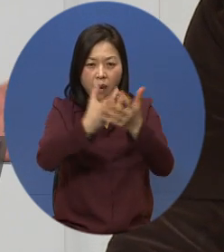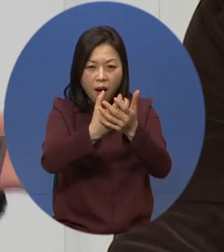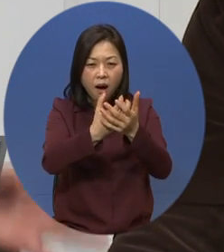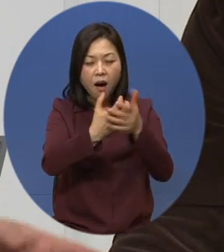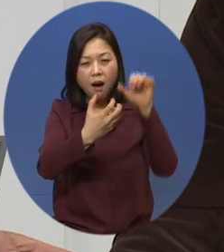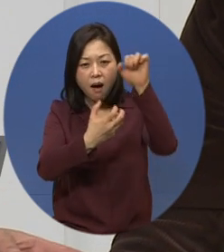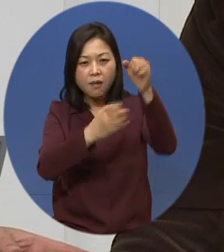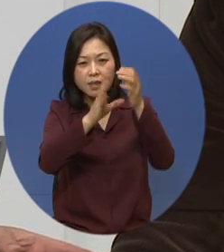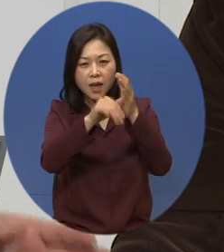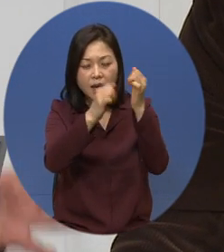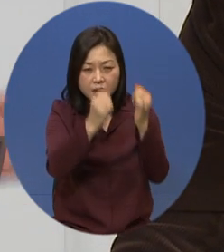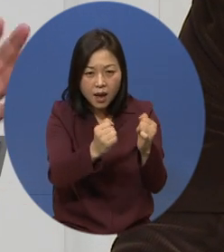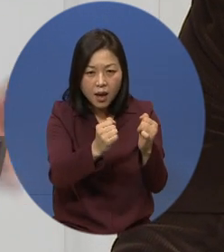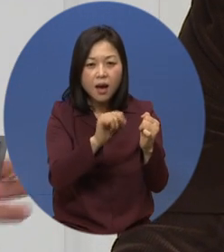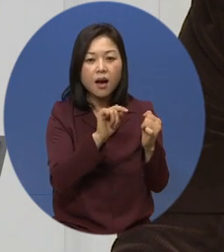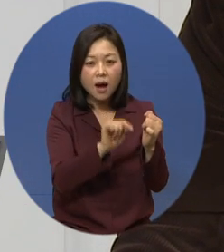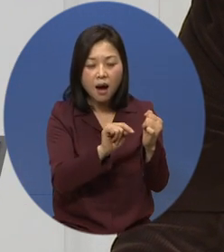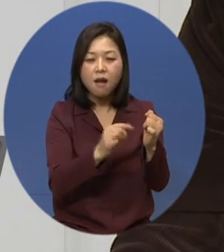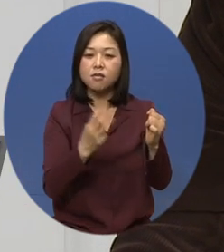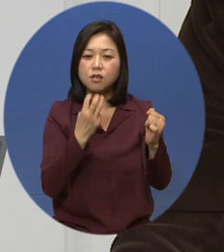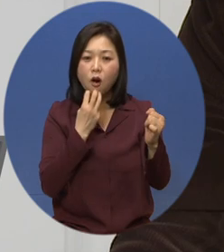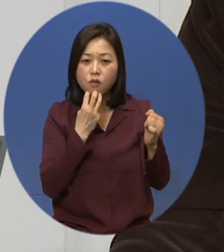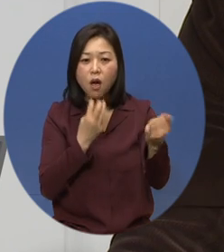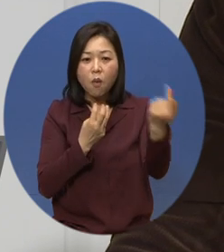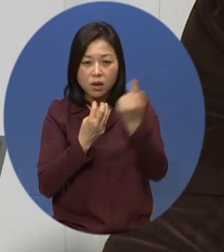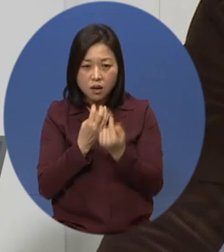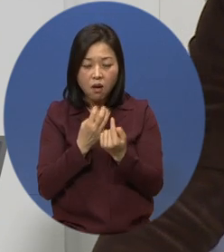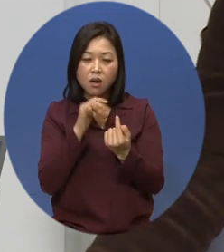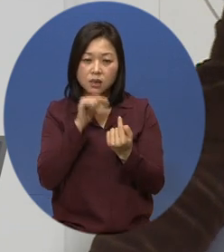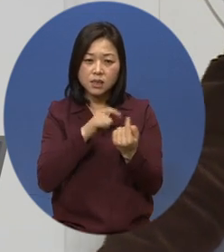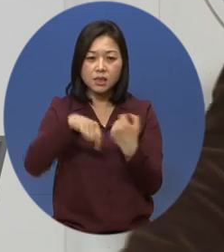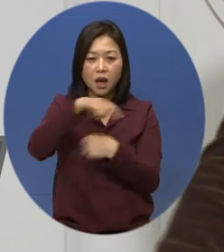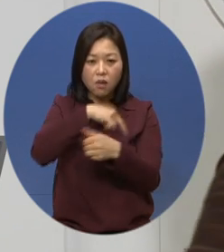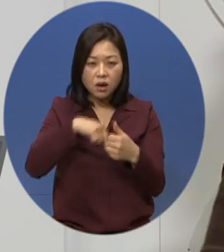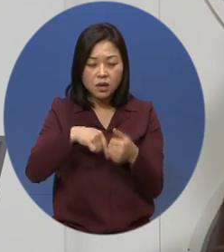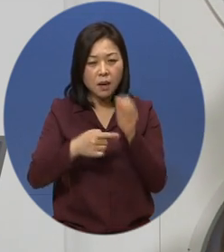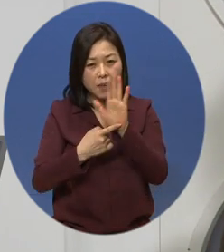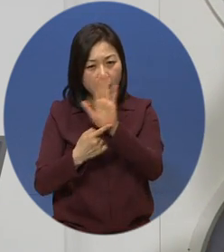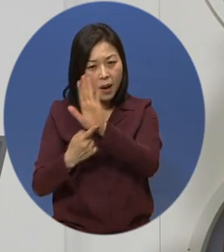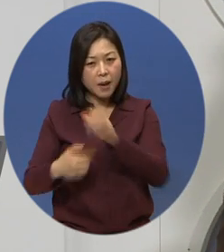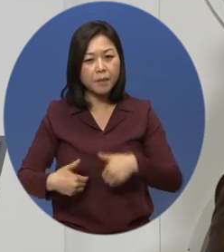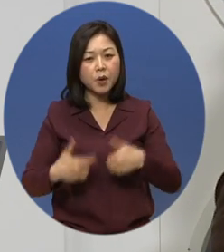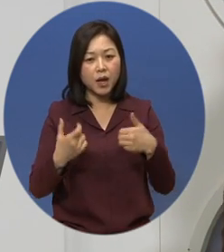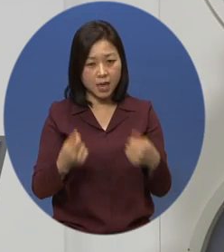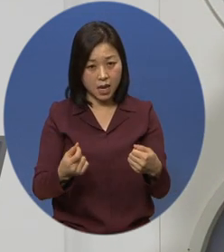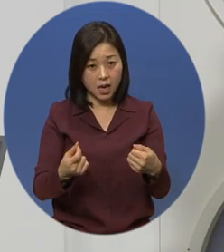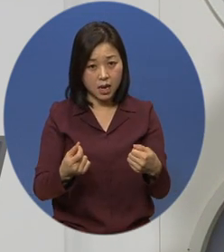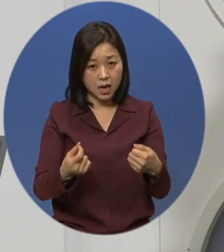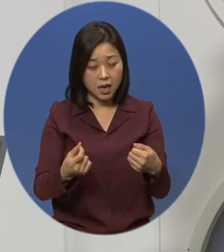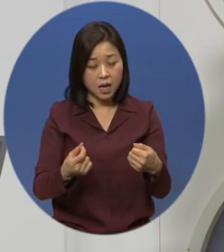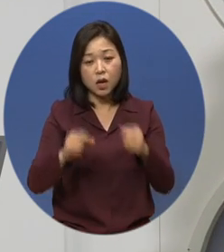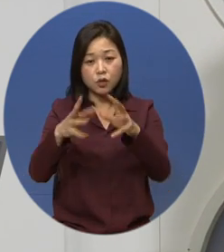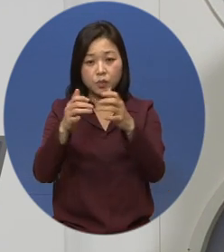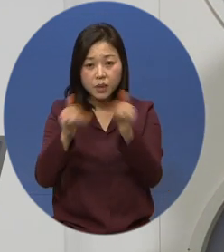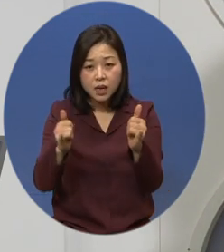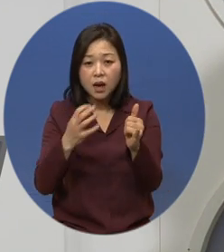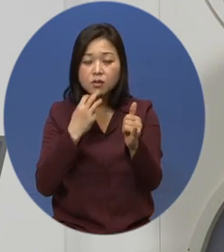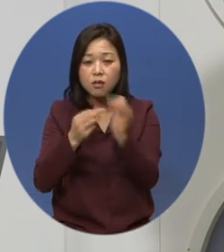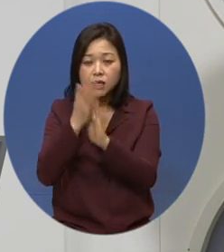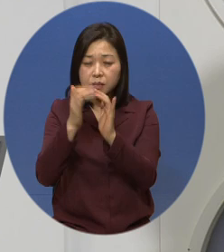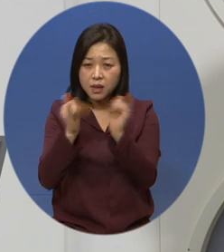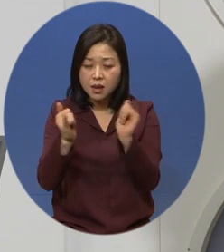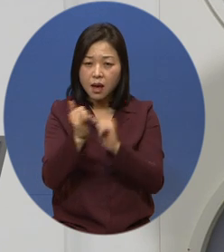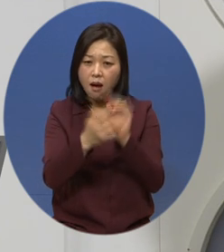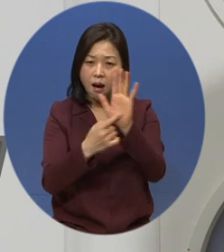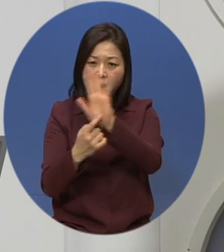현장에 있다가 이따가 서울로 와서 어 이거 알려야 되겠다 우리가 국민과 서울시민 들한테